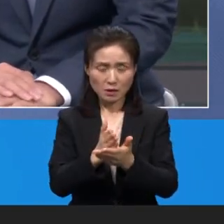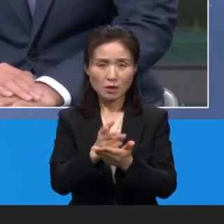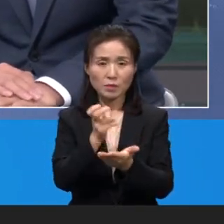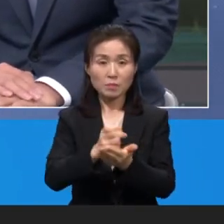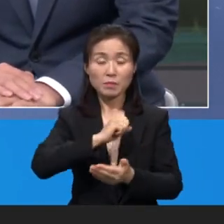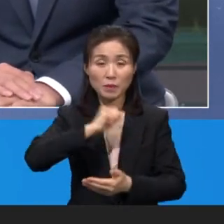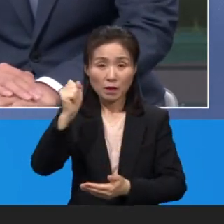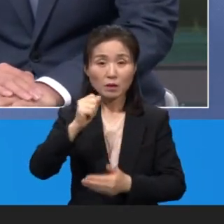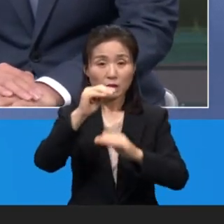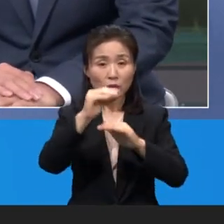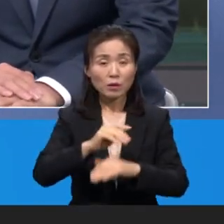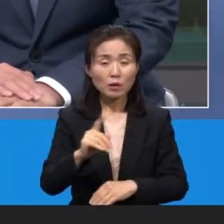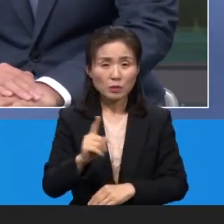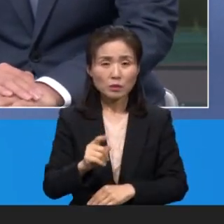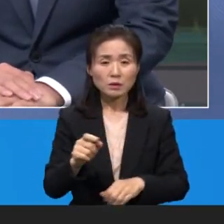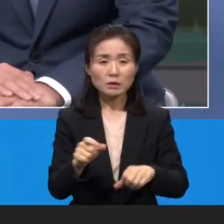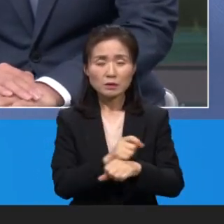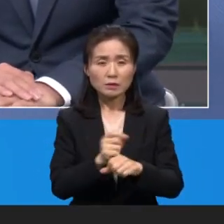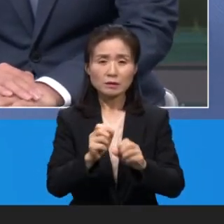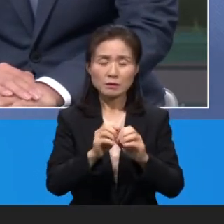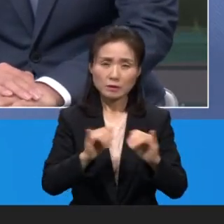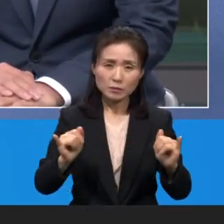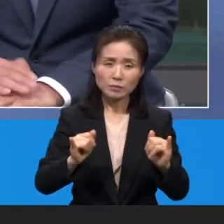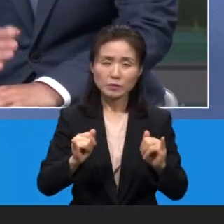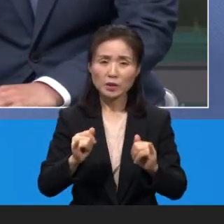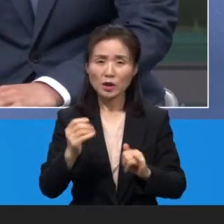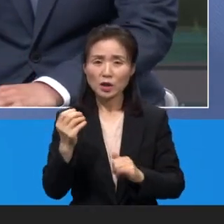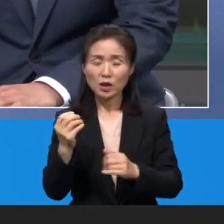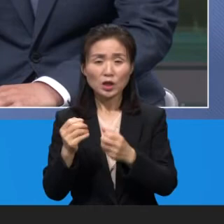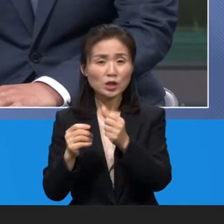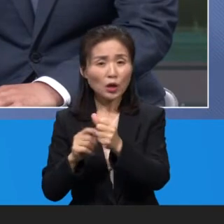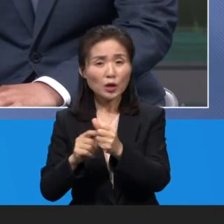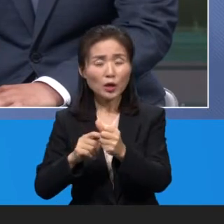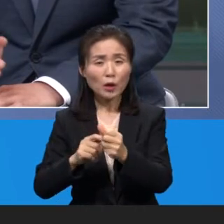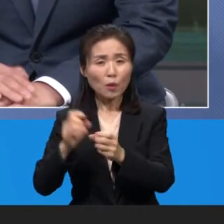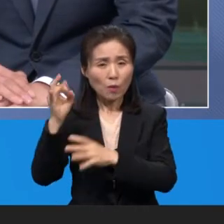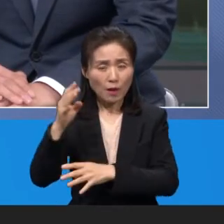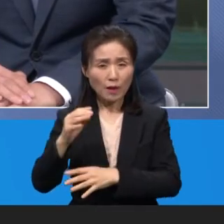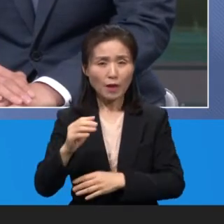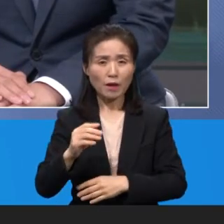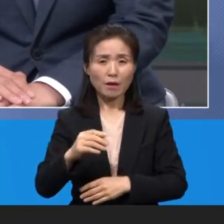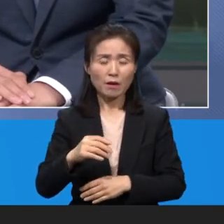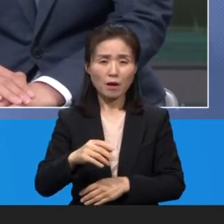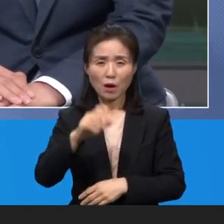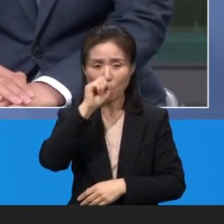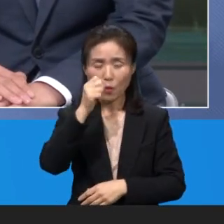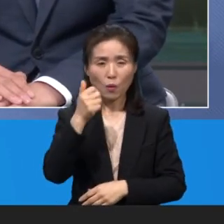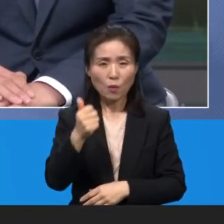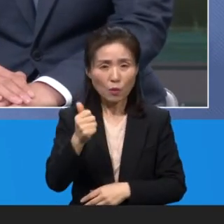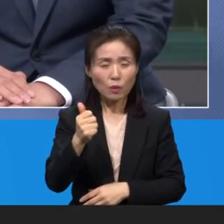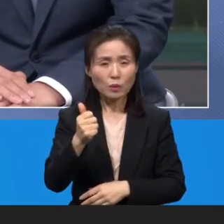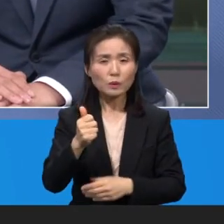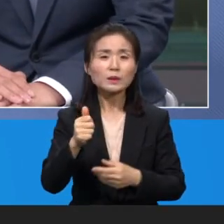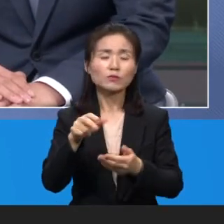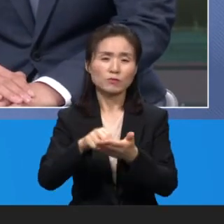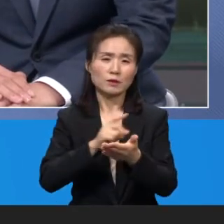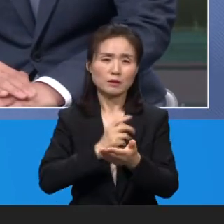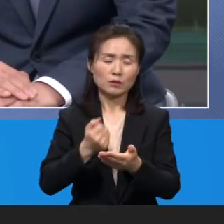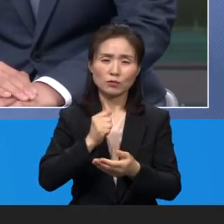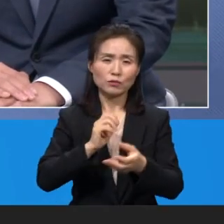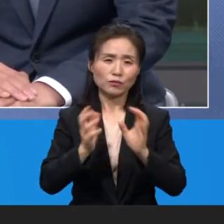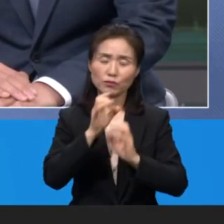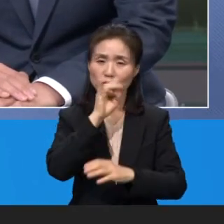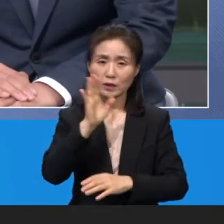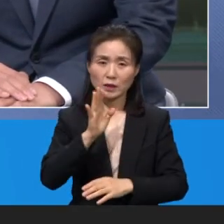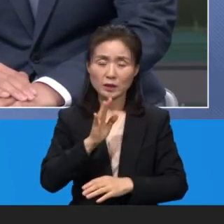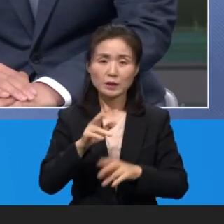법안에 따르면 특정 인종이나 성이 본질적으로 우월한 지와 같은 주제로 토론 수업을 진행할 수가 없습니다 현재